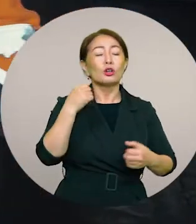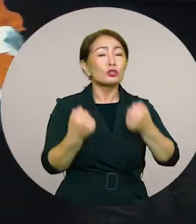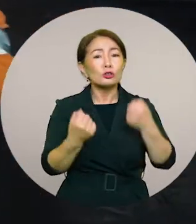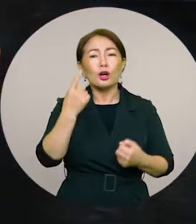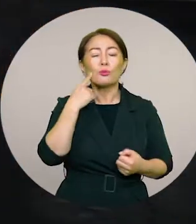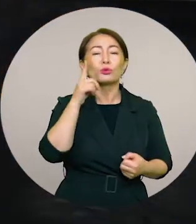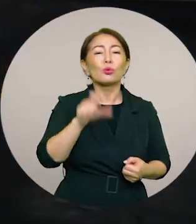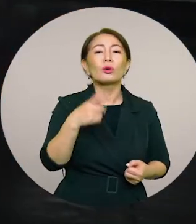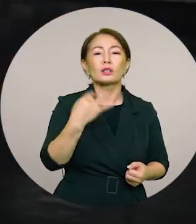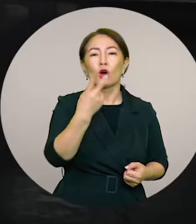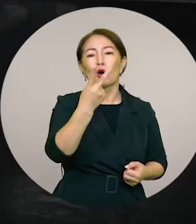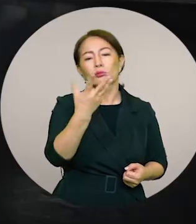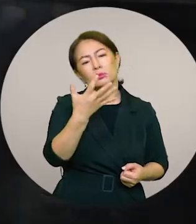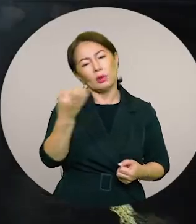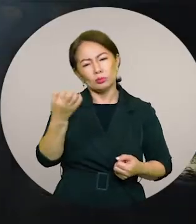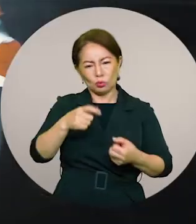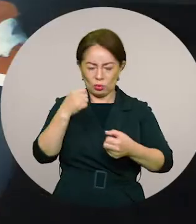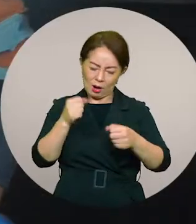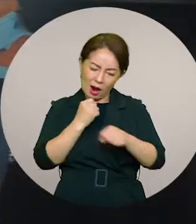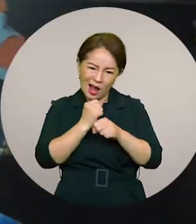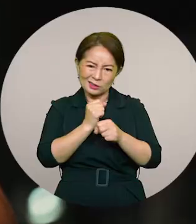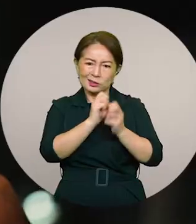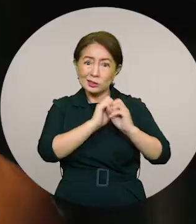жолооч тэсэлгээчин оператораар ажилладаг байна.